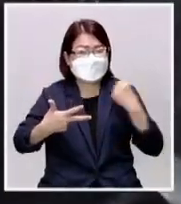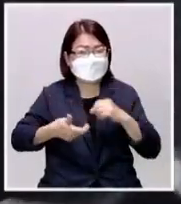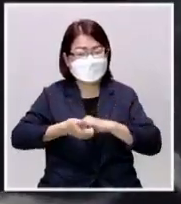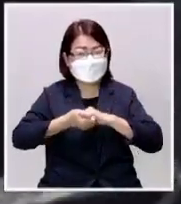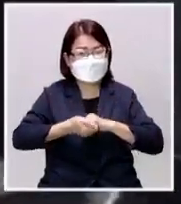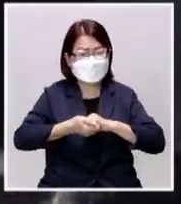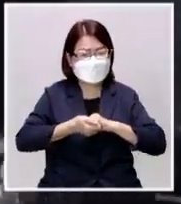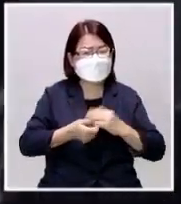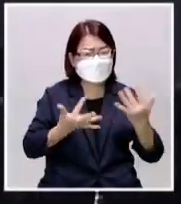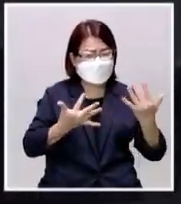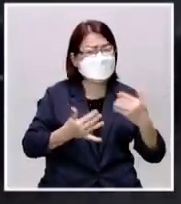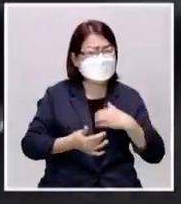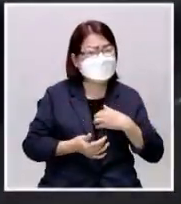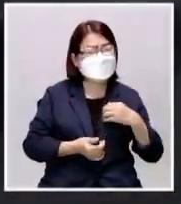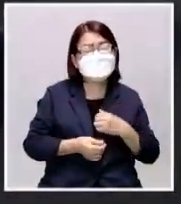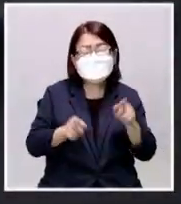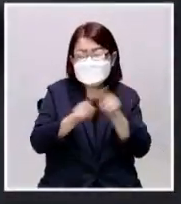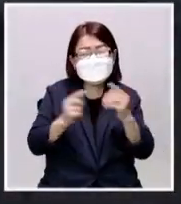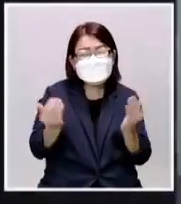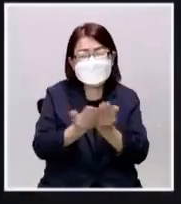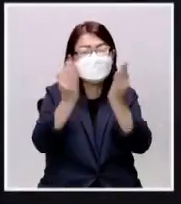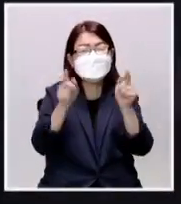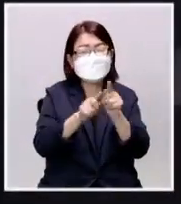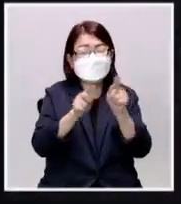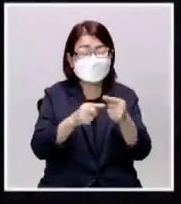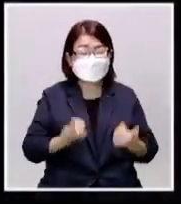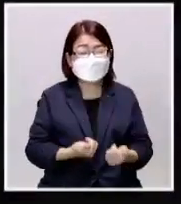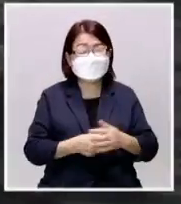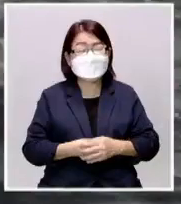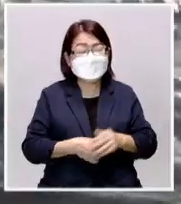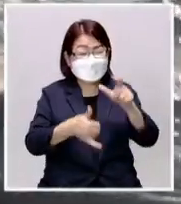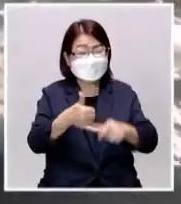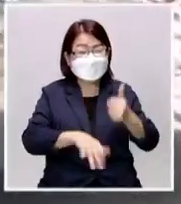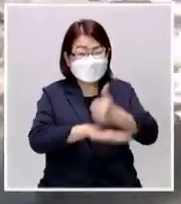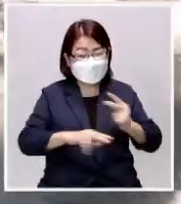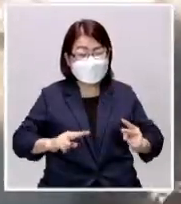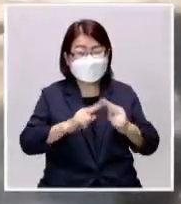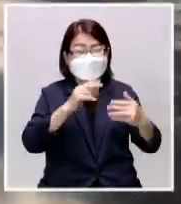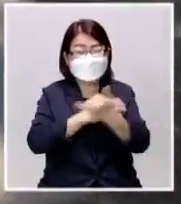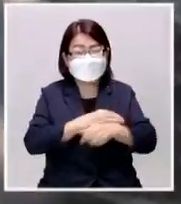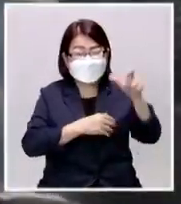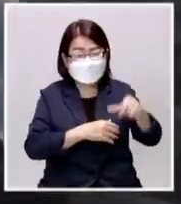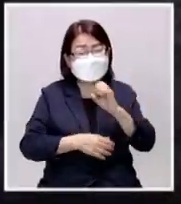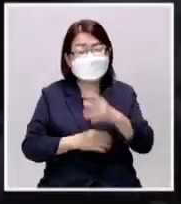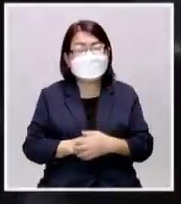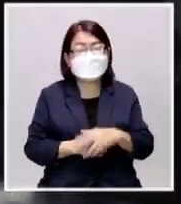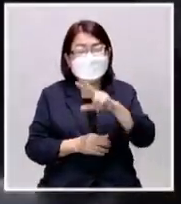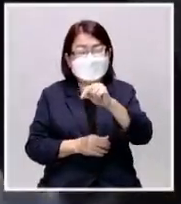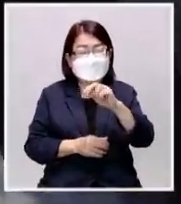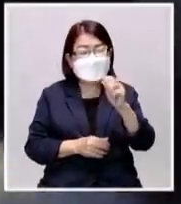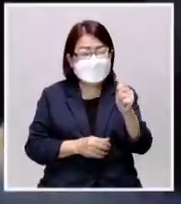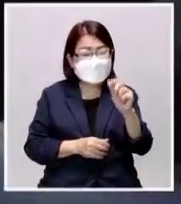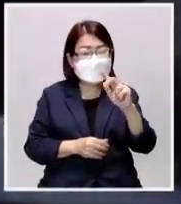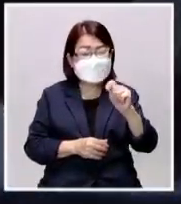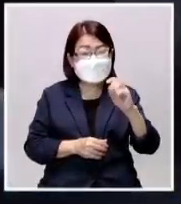ก็รอวเอาคือ Le Drian Rathomont Prix ต่างปเทศ ปรัเศษ บอกว่าNATO หรอวองการส่วที่สัญญาป้องกัน